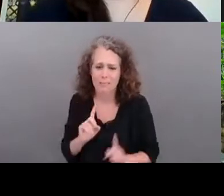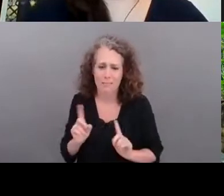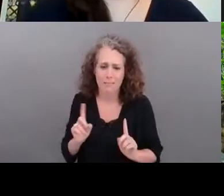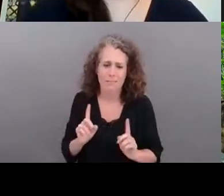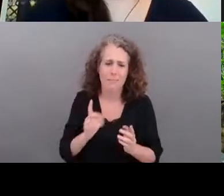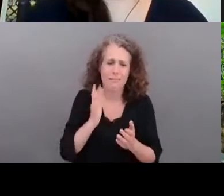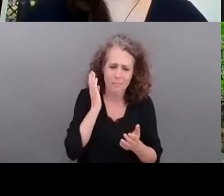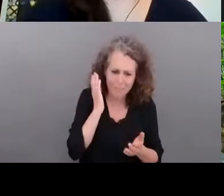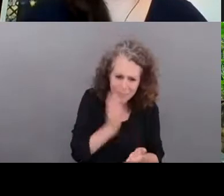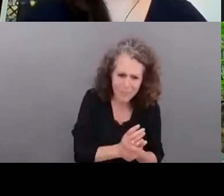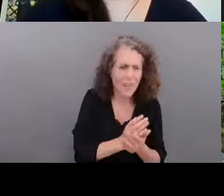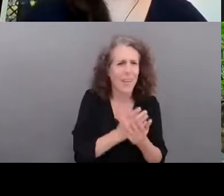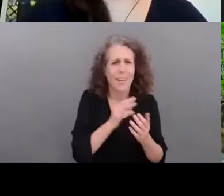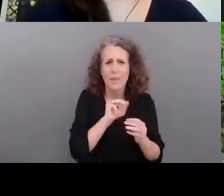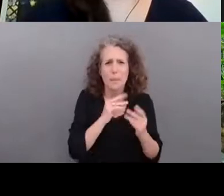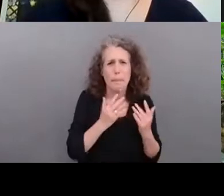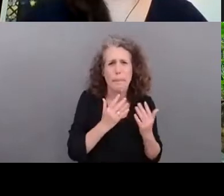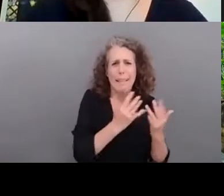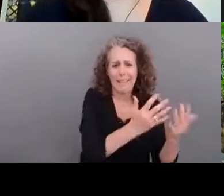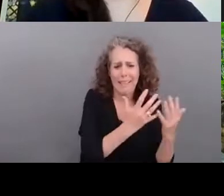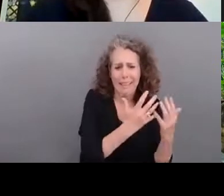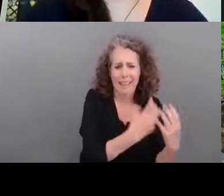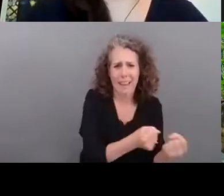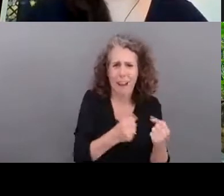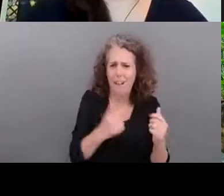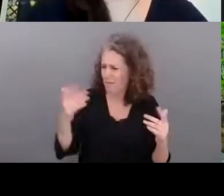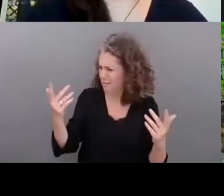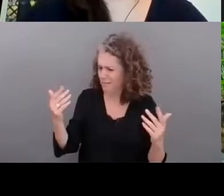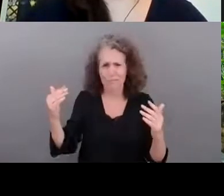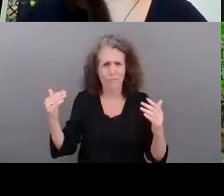y a 29 millions de personnes. Imaginez-vous la différence.